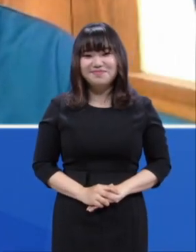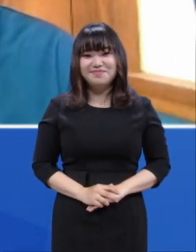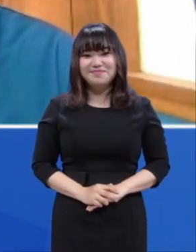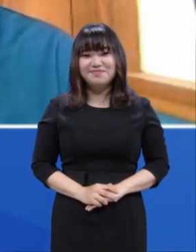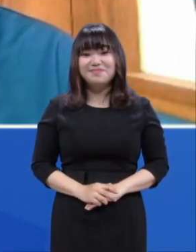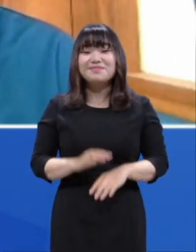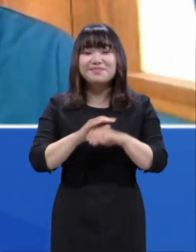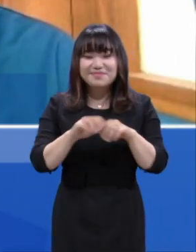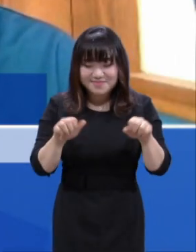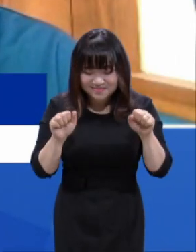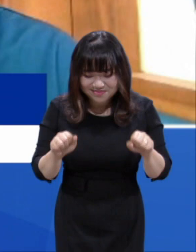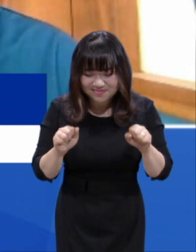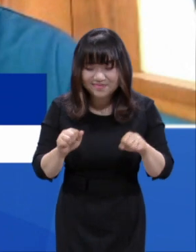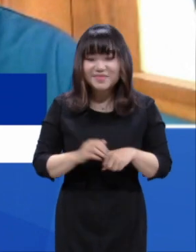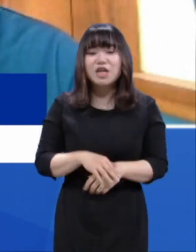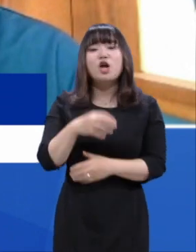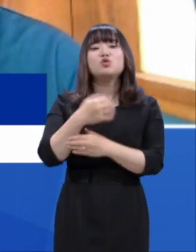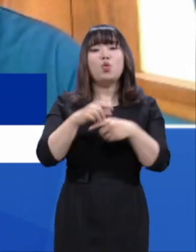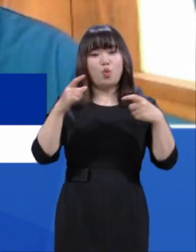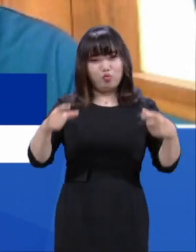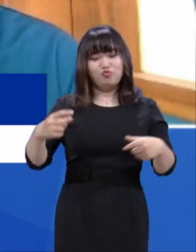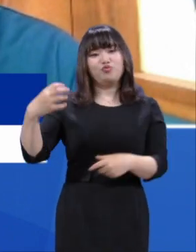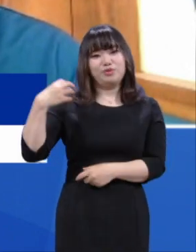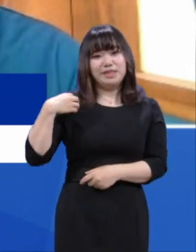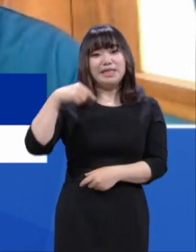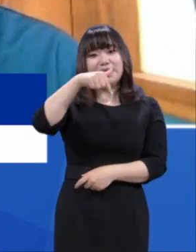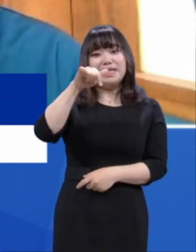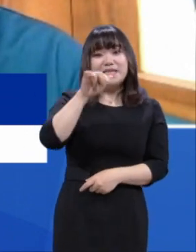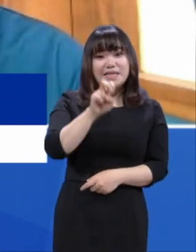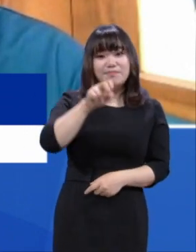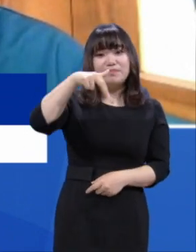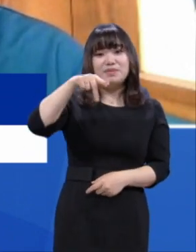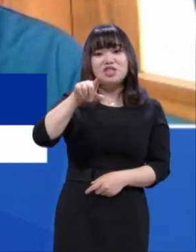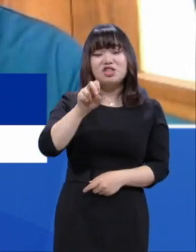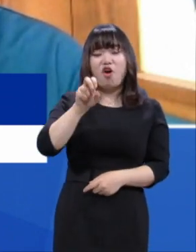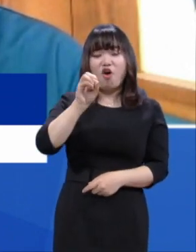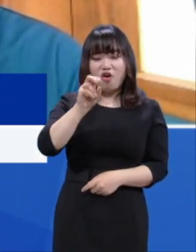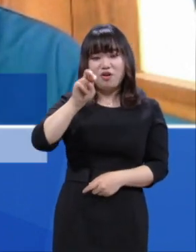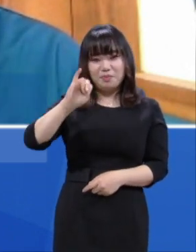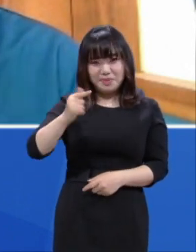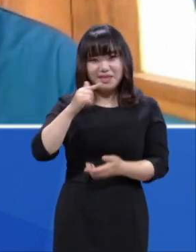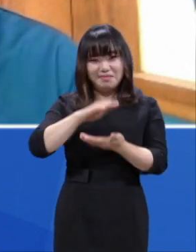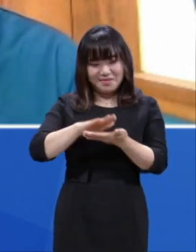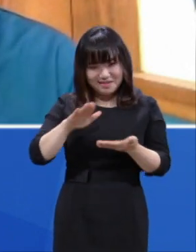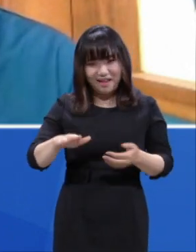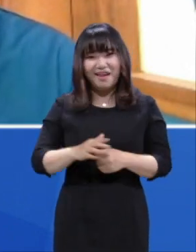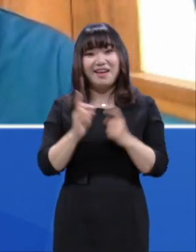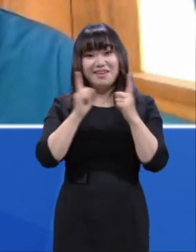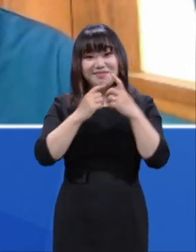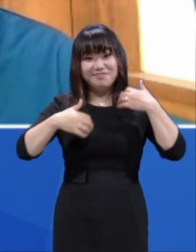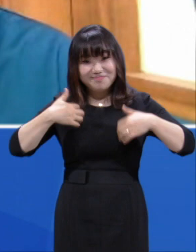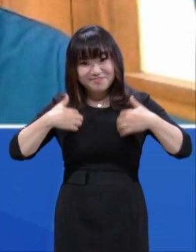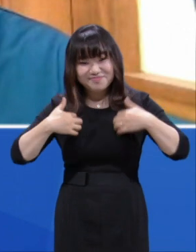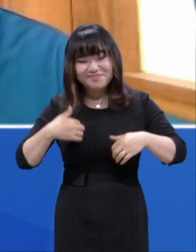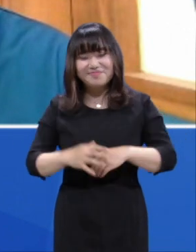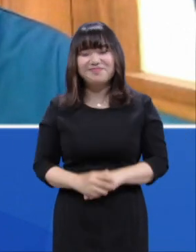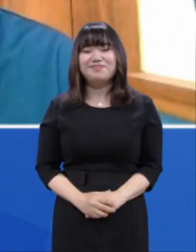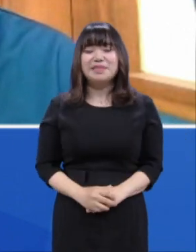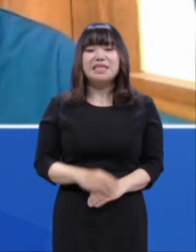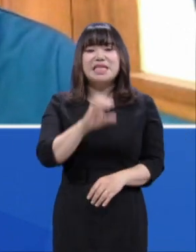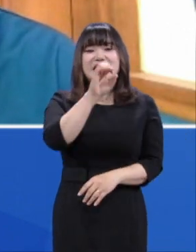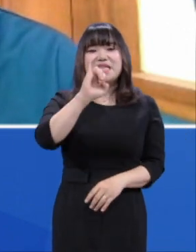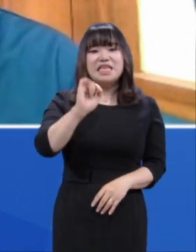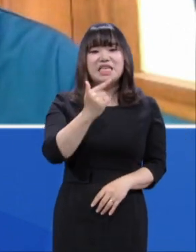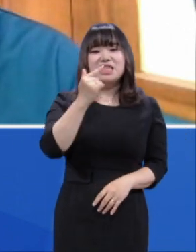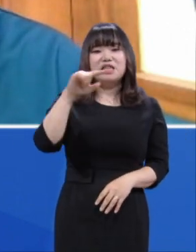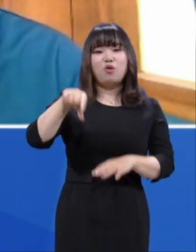네, 안녕하세요. 네, 종로구 주민통신원 김정민입니다. 반갑습니다. 네, 반갑습니다. 인왕산로